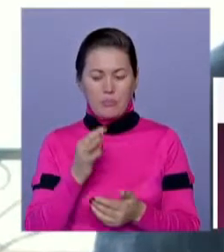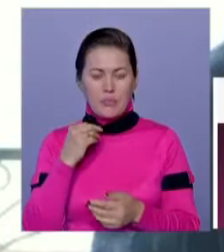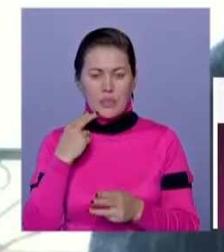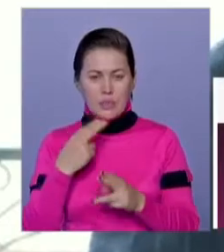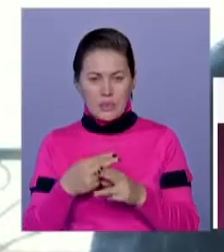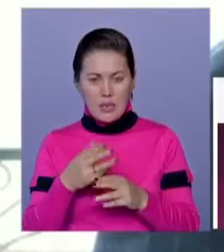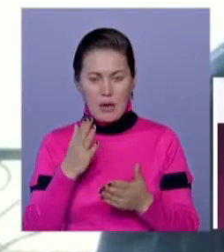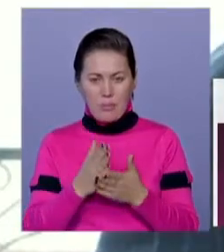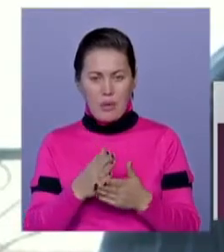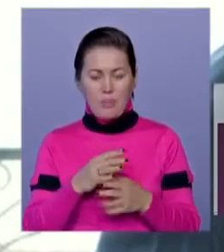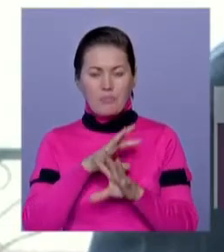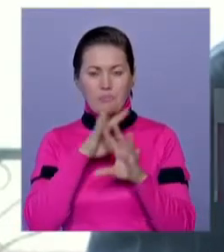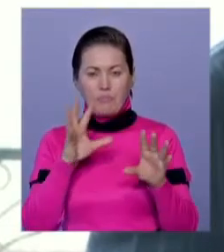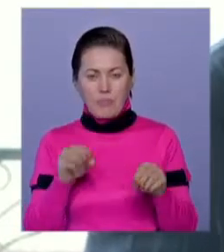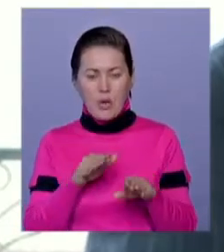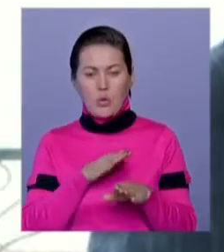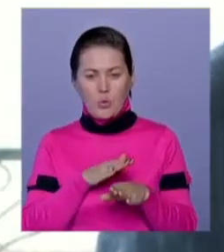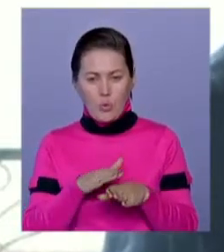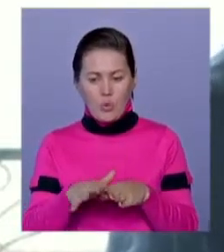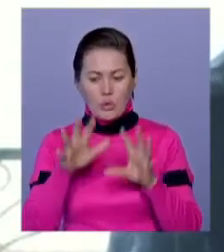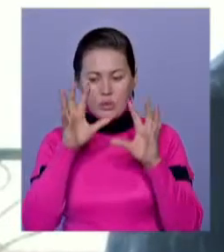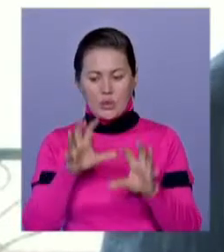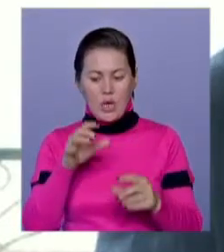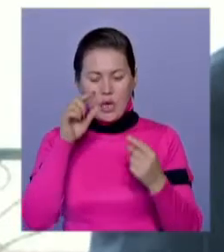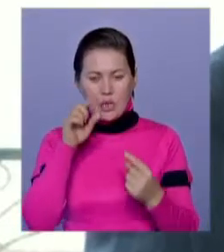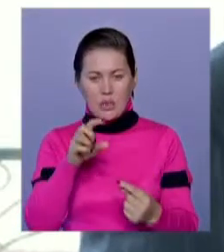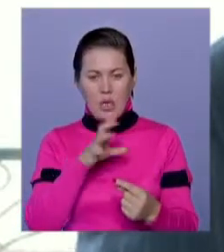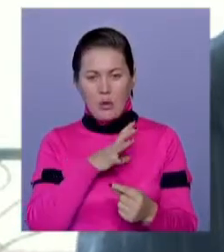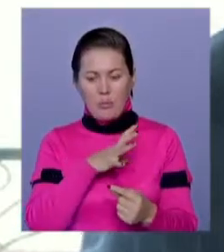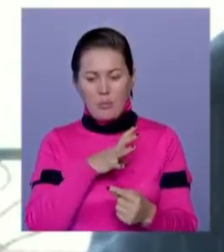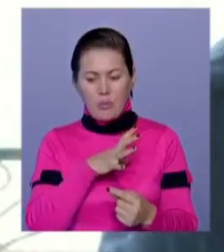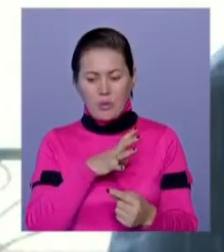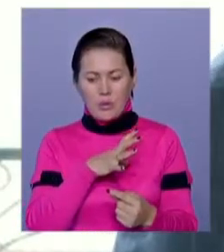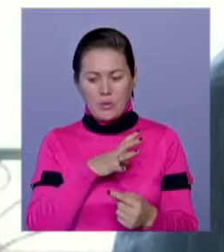медсестрасы бар. Барлығы толық заңға сәйкес